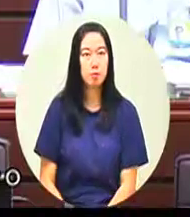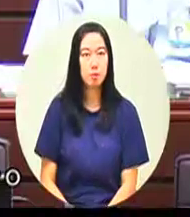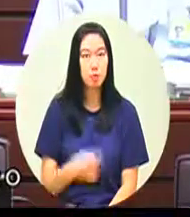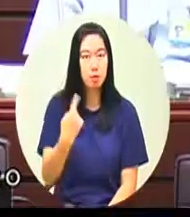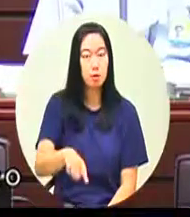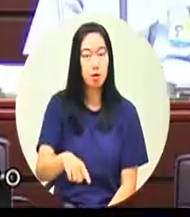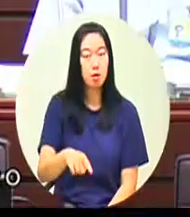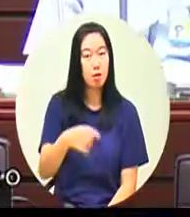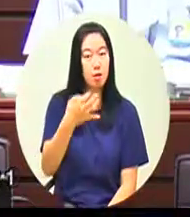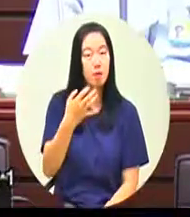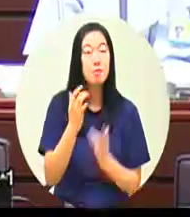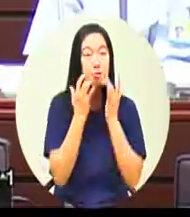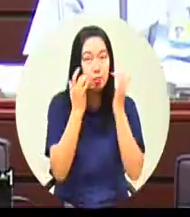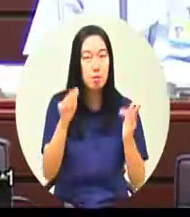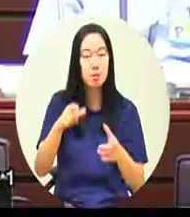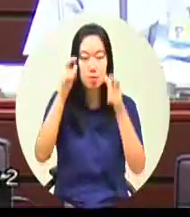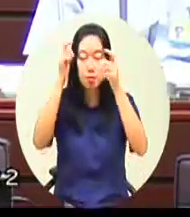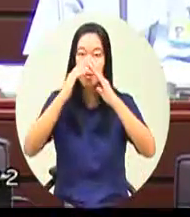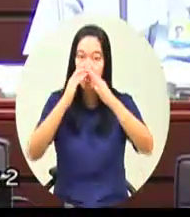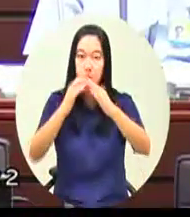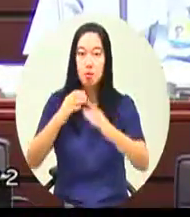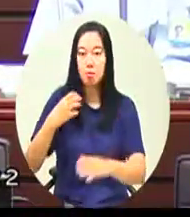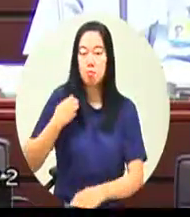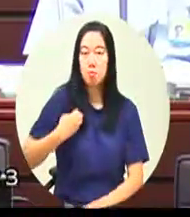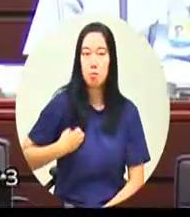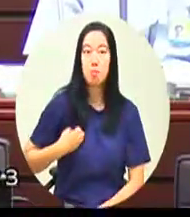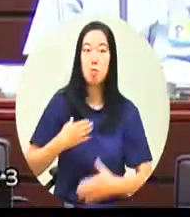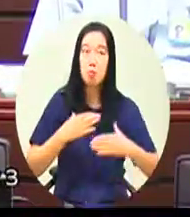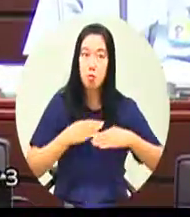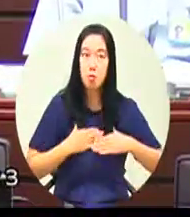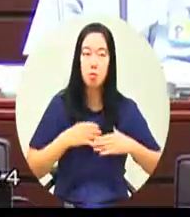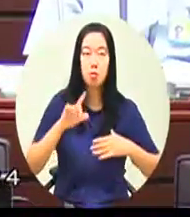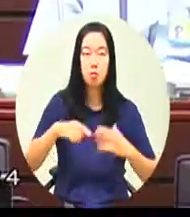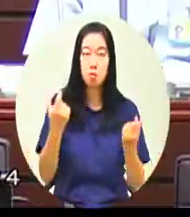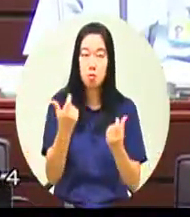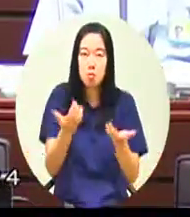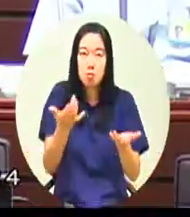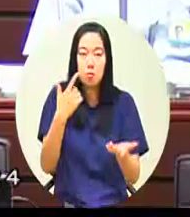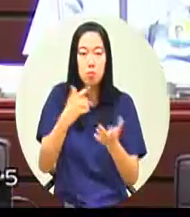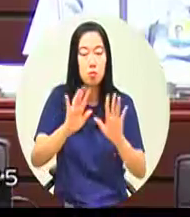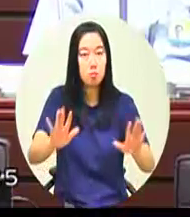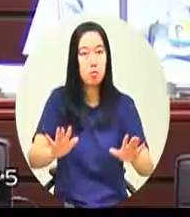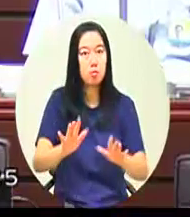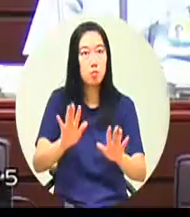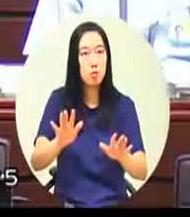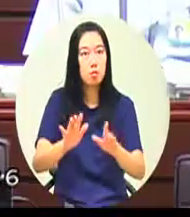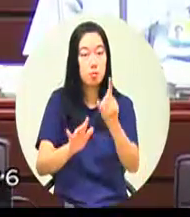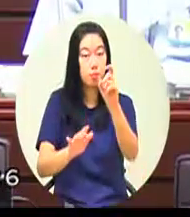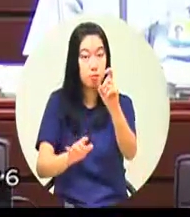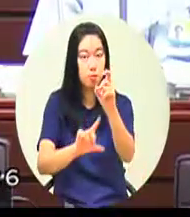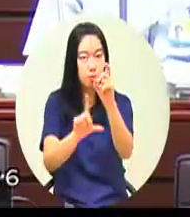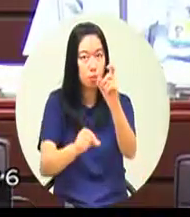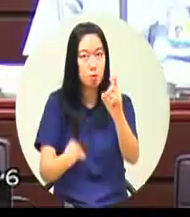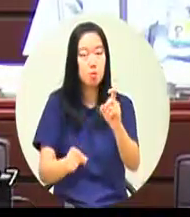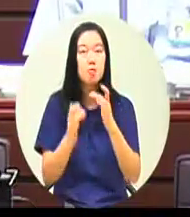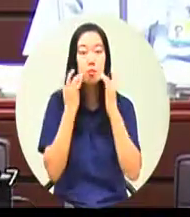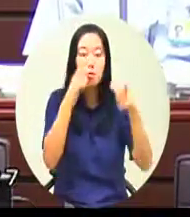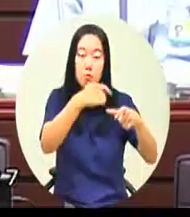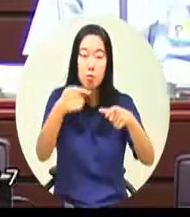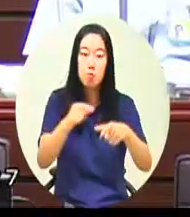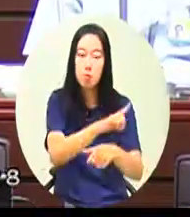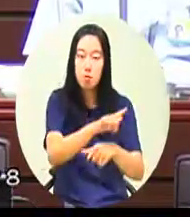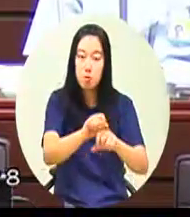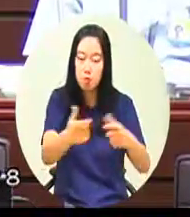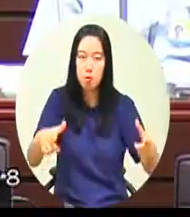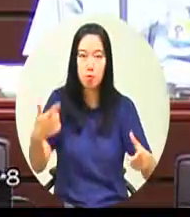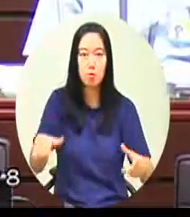菜，由咱高雄市主管蔬菜庄啊区呢，按差不多伫月底，按这叶菜类，按进差不多有空心菜